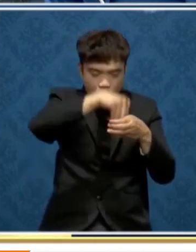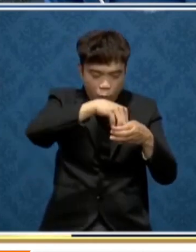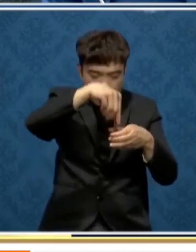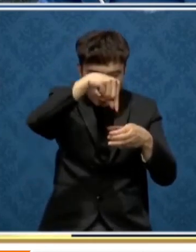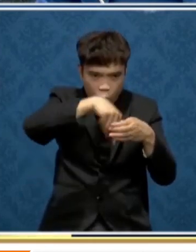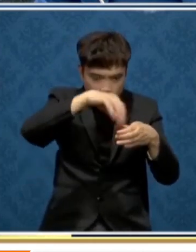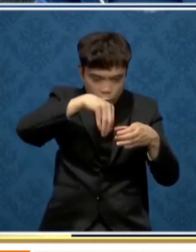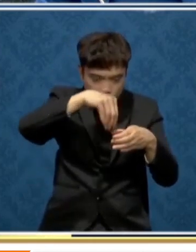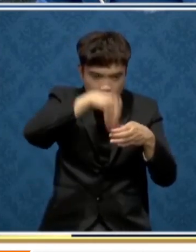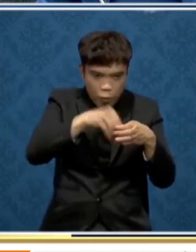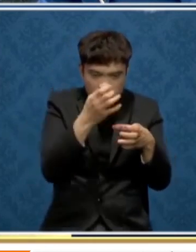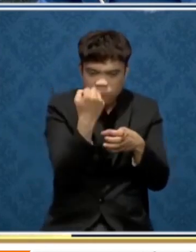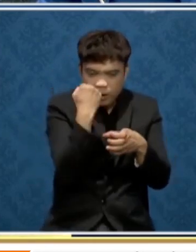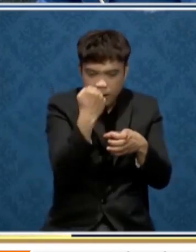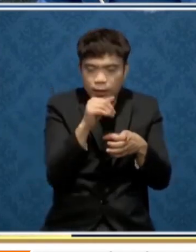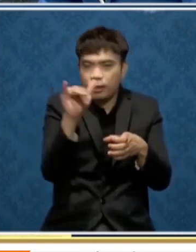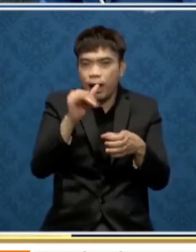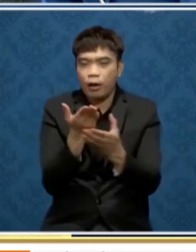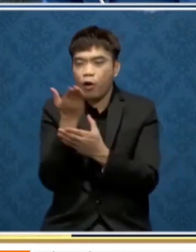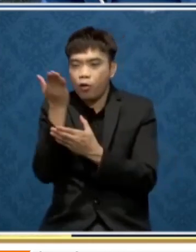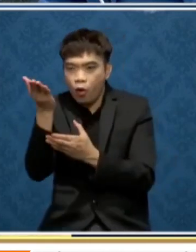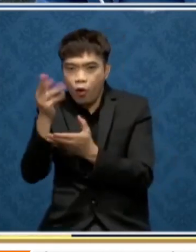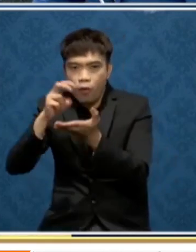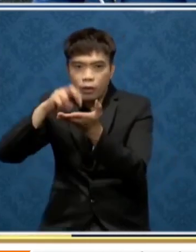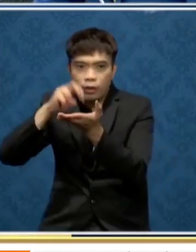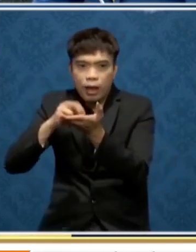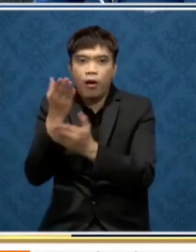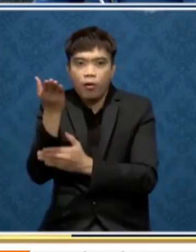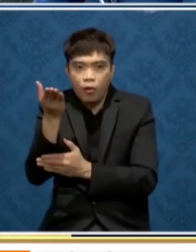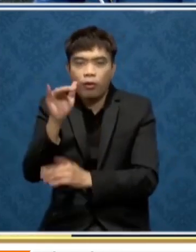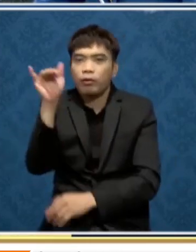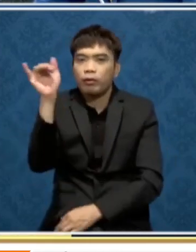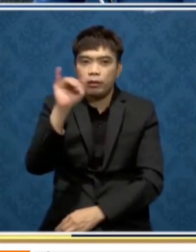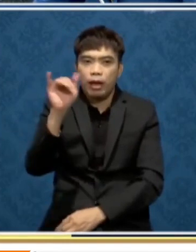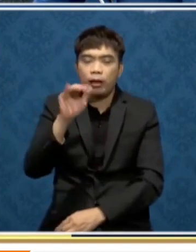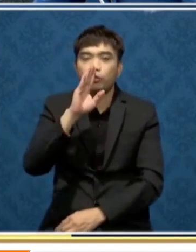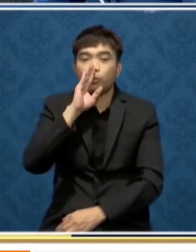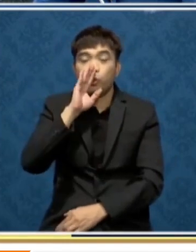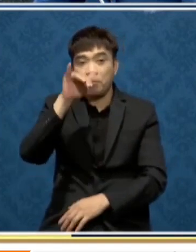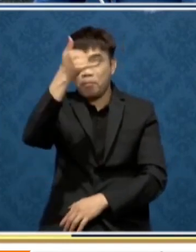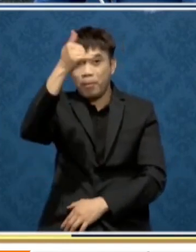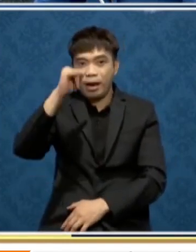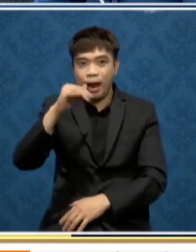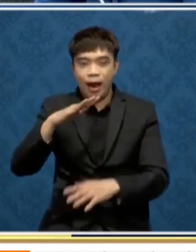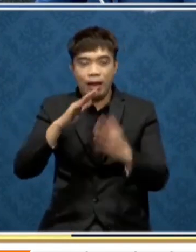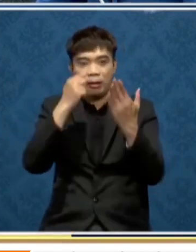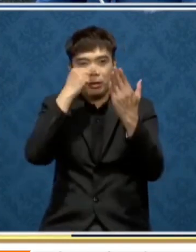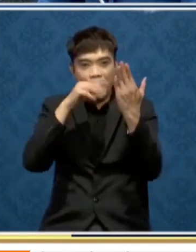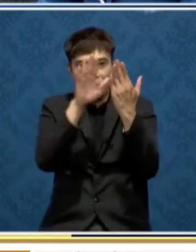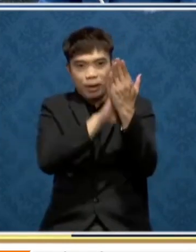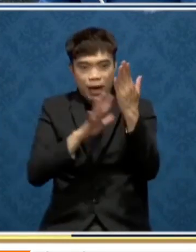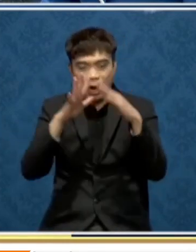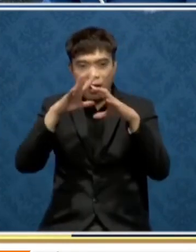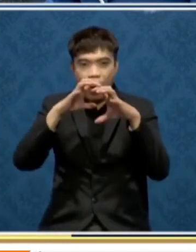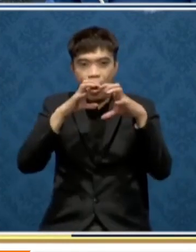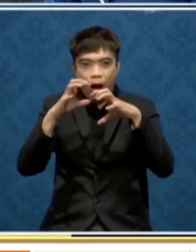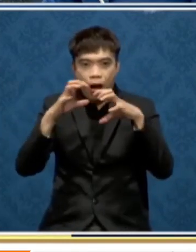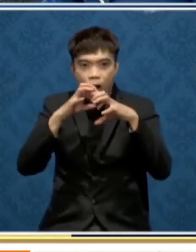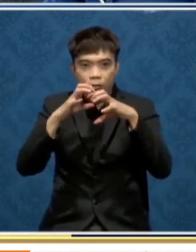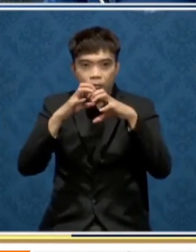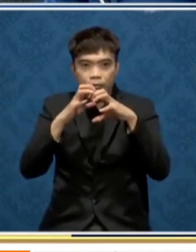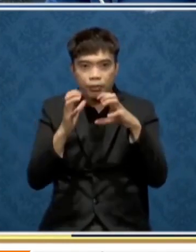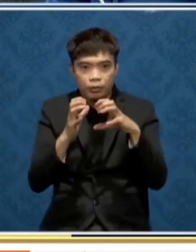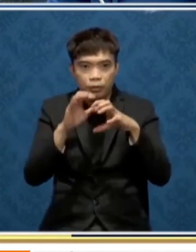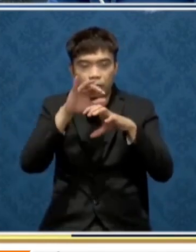างถูกต้องจากหน่วยงานราชการถ้าหากเกิดการเลื่อนของเปลือกโลกอาจจะเกิดความเสียหายได้และภาพที่เห็นอยู่นี้นะครับคือ